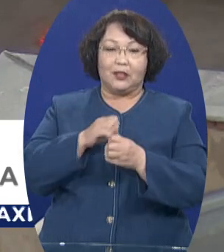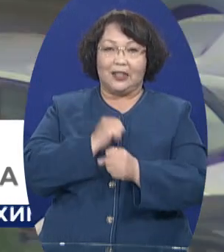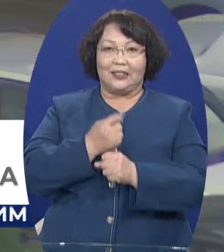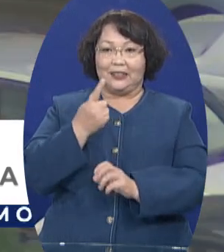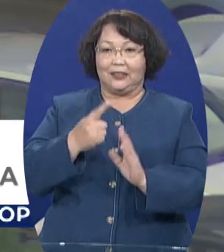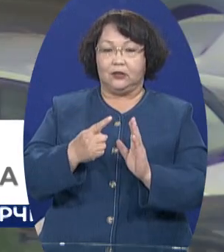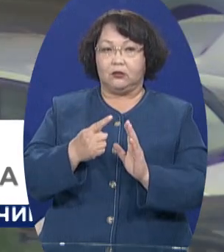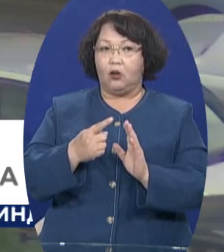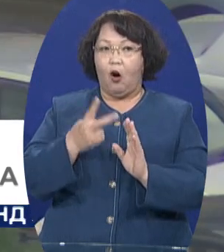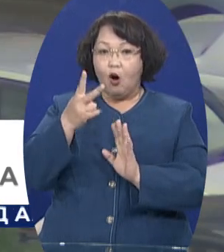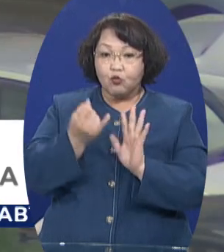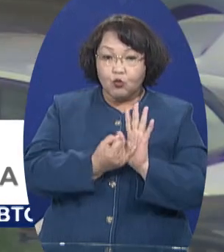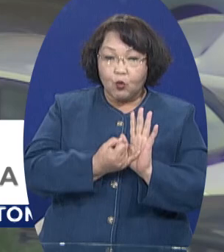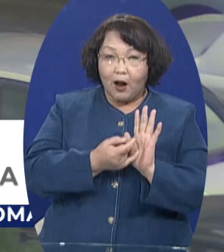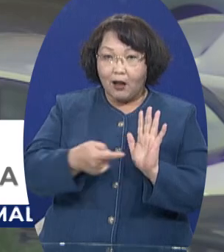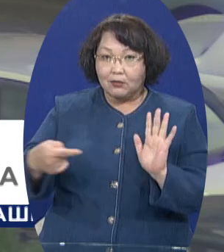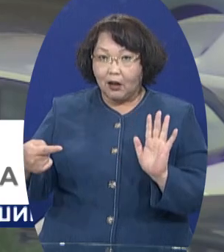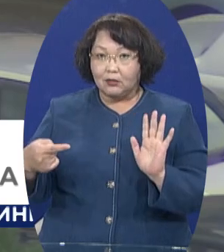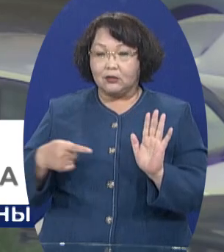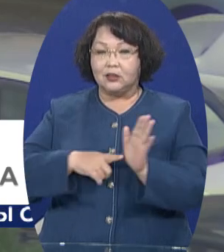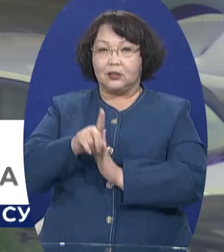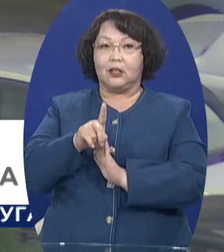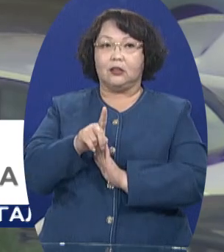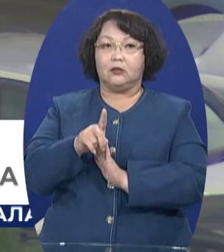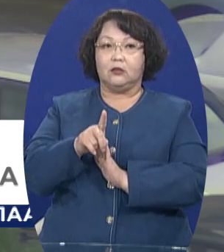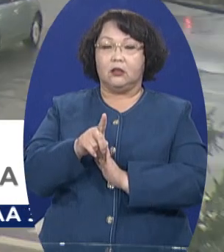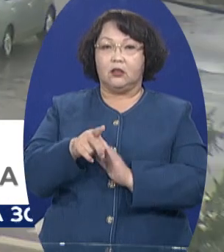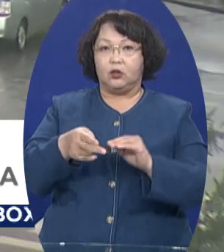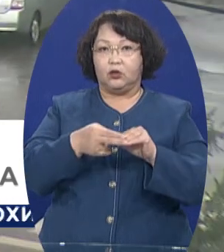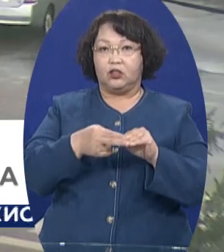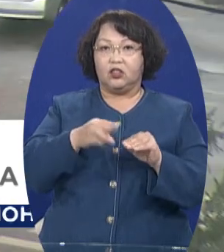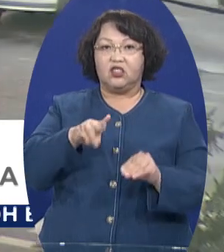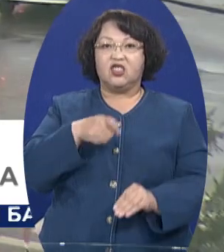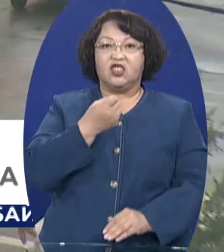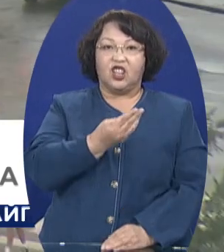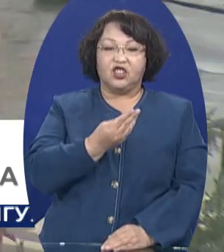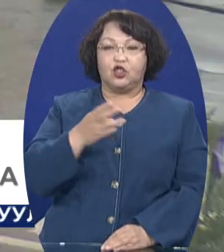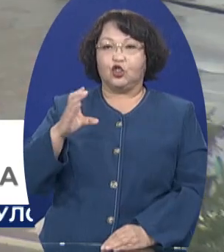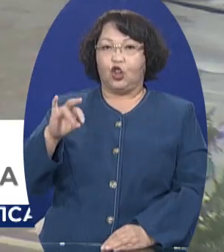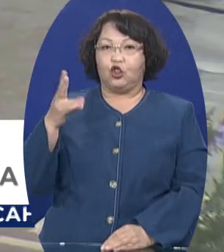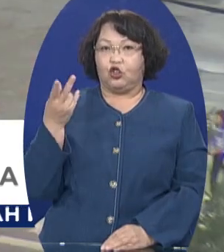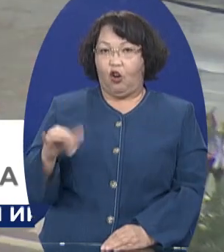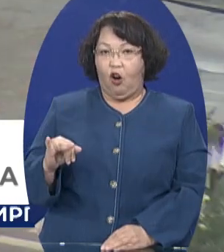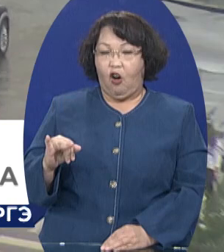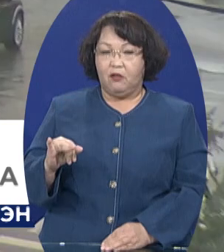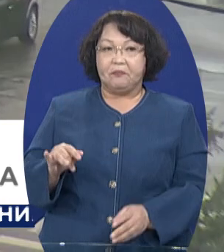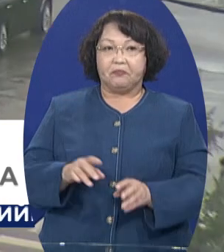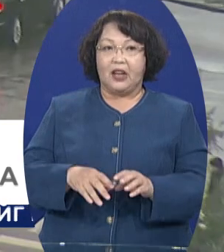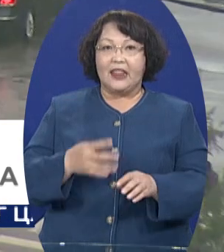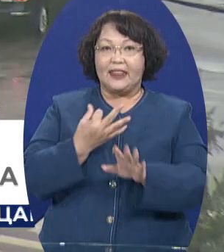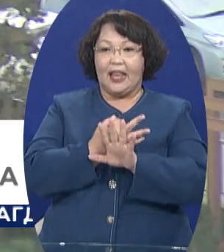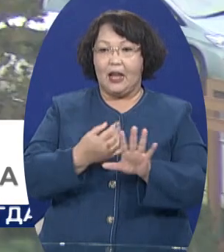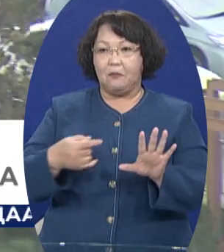эхлэн 20 хоногийн турш тэгш сонтгоогоор ангилан явуулах шийдвэрийг гаргасан байна. Цагийн хязгаарлалт 8-аас 20 цагийн хооронд байх